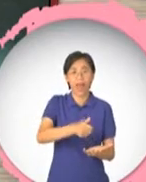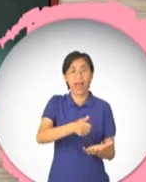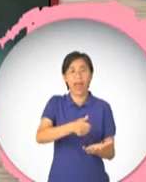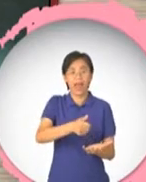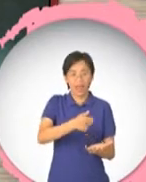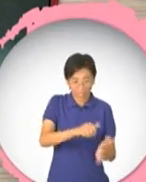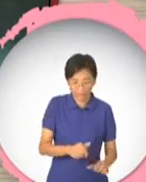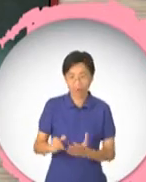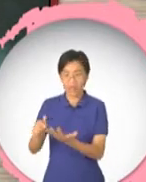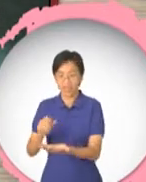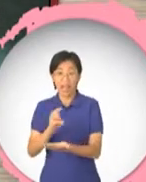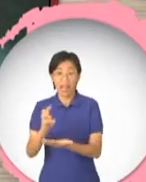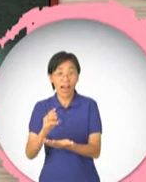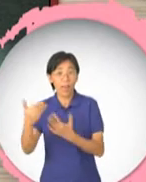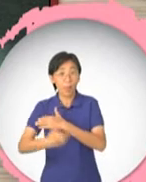ง